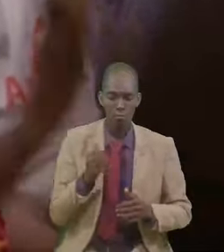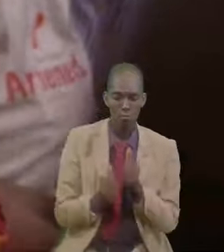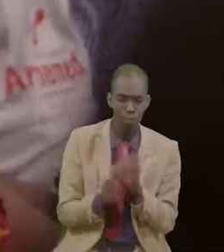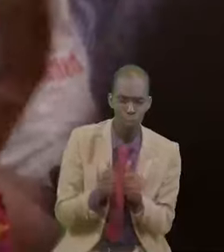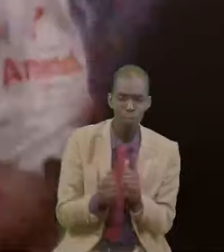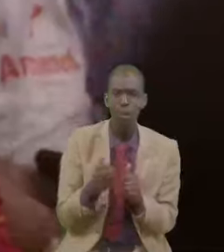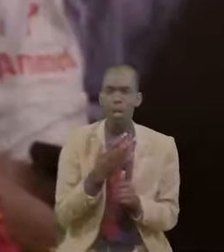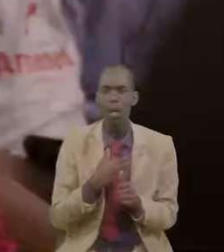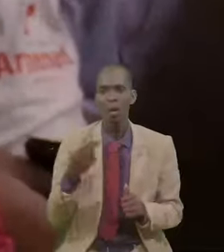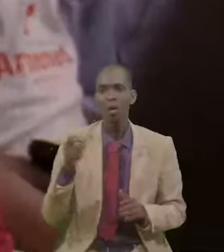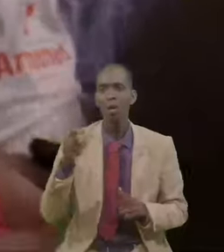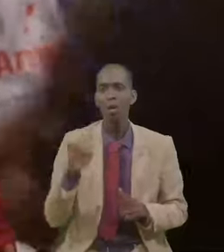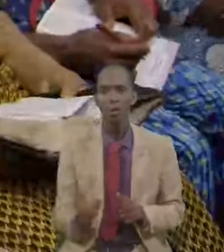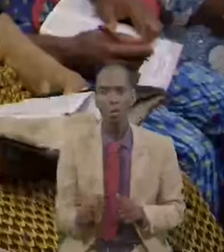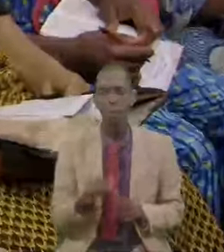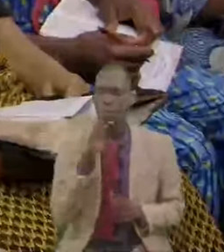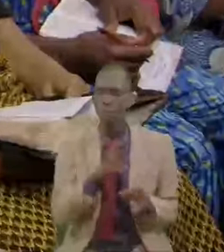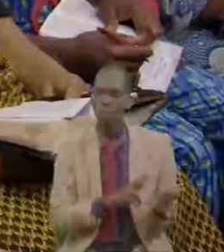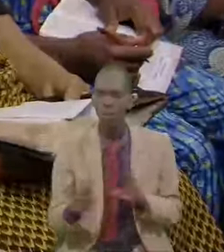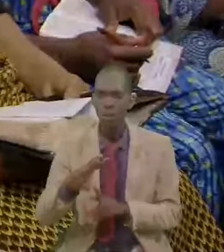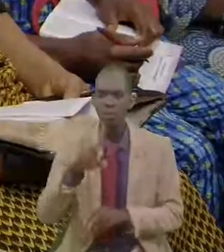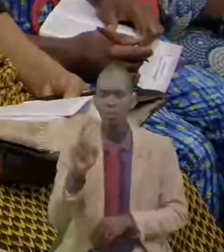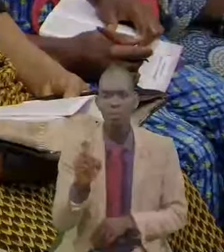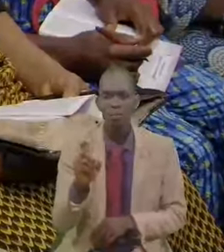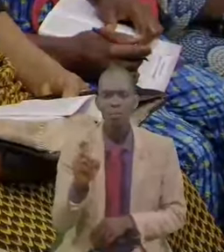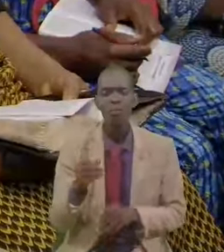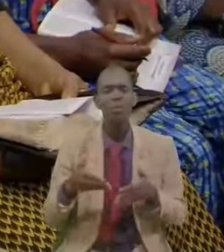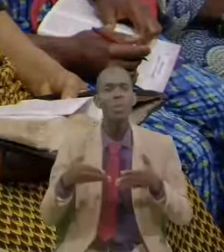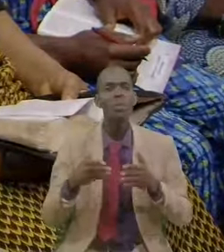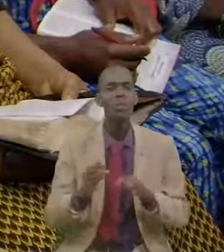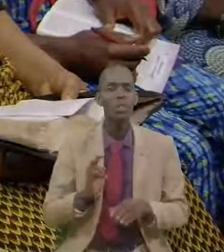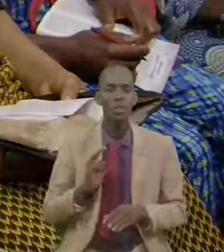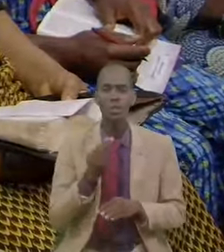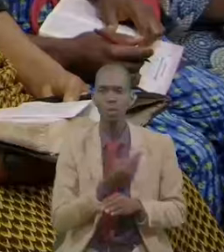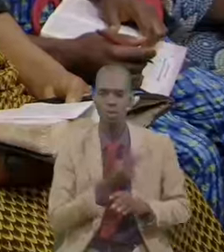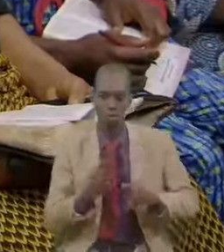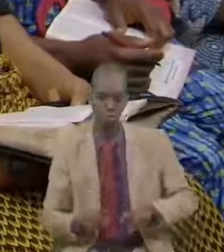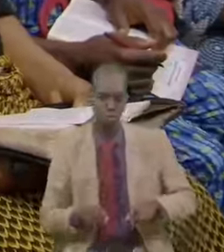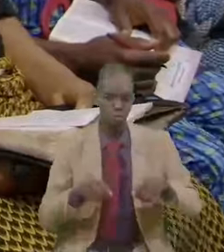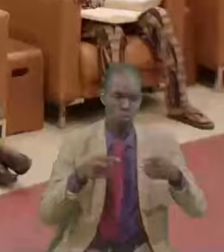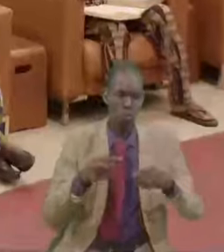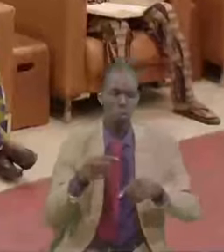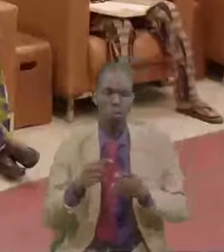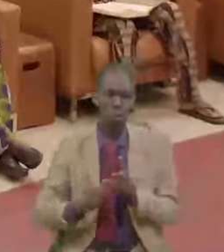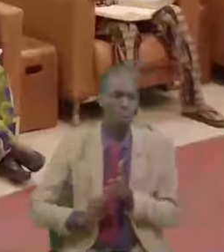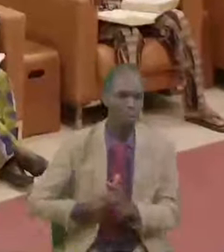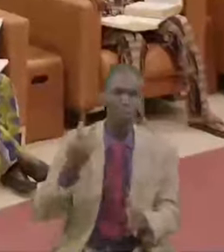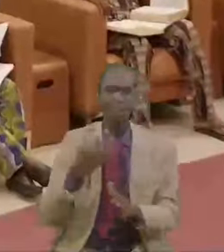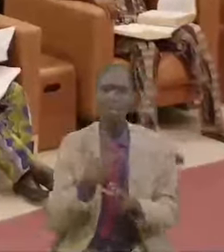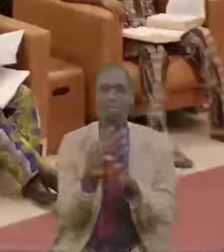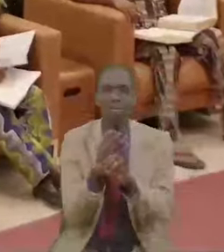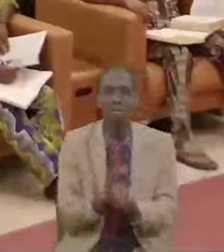Je dis, est-ce que vous êtes prêts? Il dit, montons. emparons-nous du